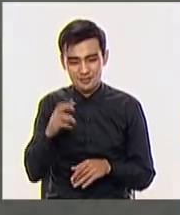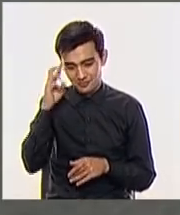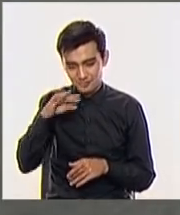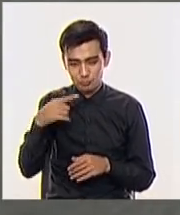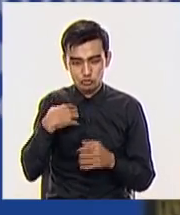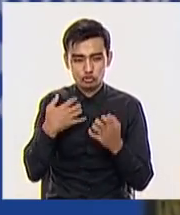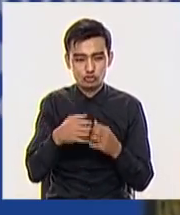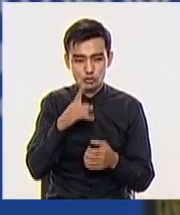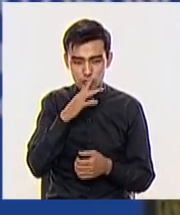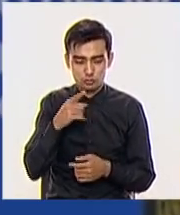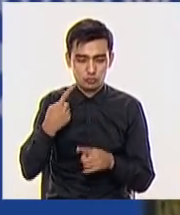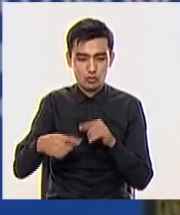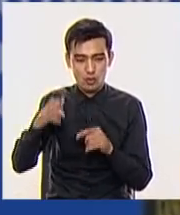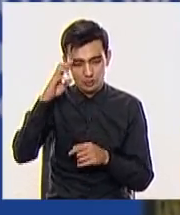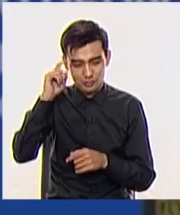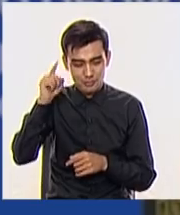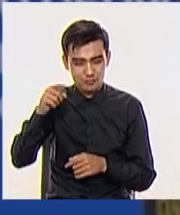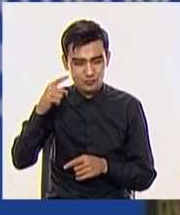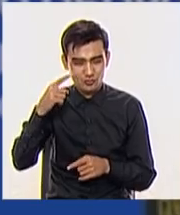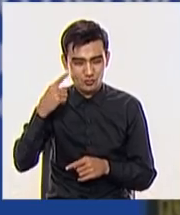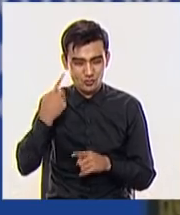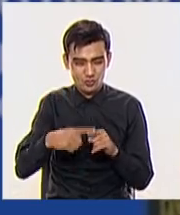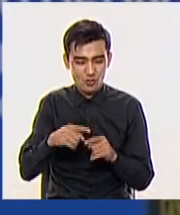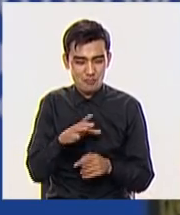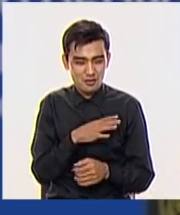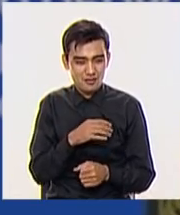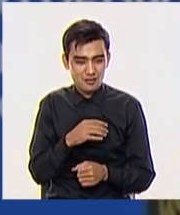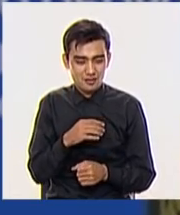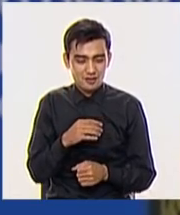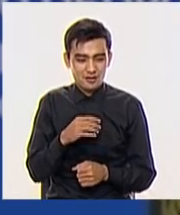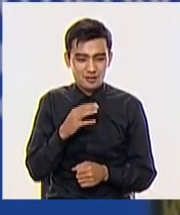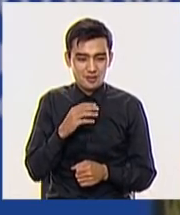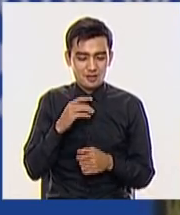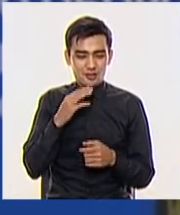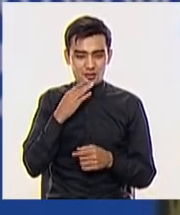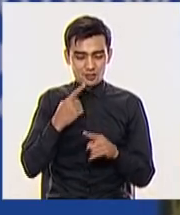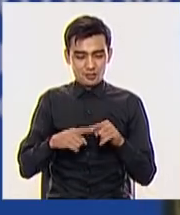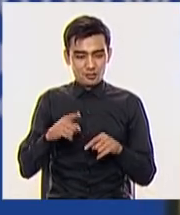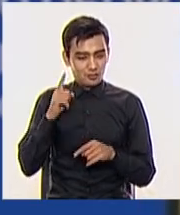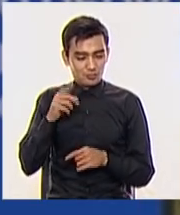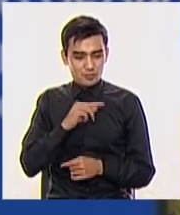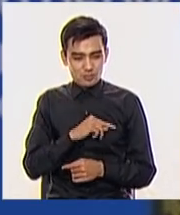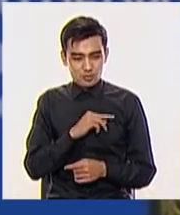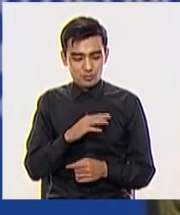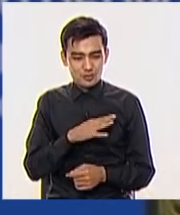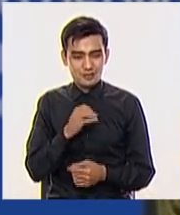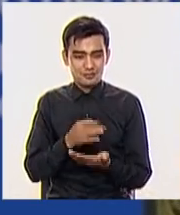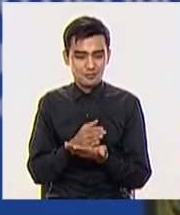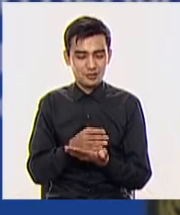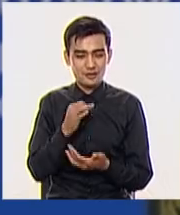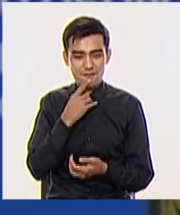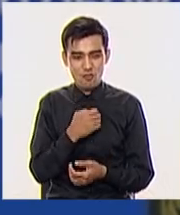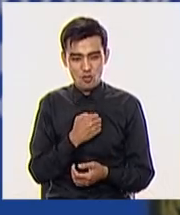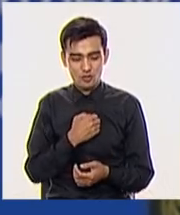алынбайт дейт. 18-жылгы 1 кантарга дейинги мерзимде камтамасыз этилмеген аскерий кызметчилер аскерий